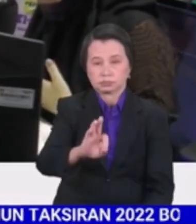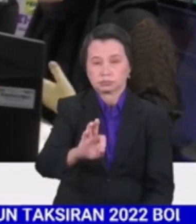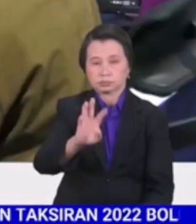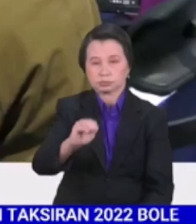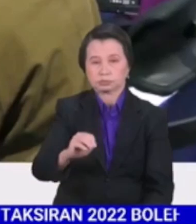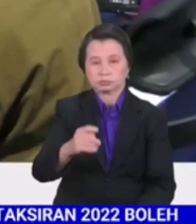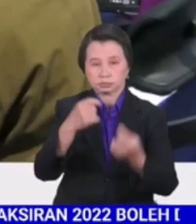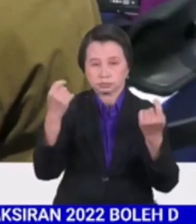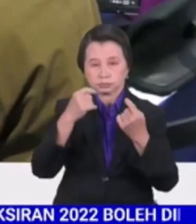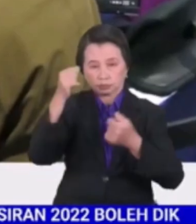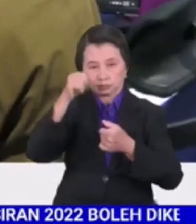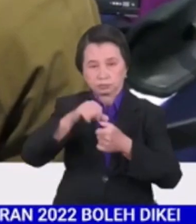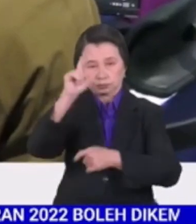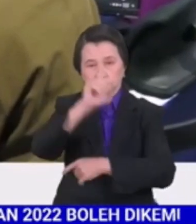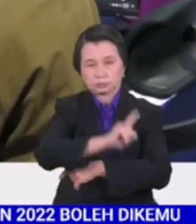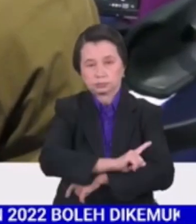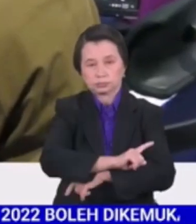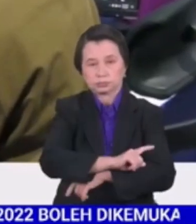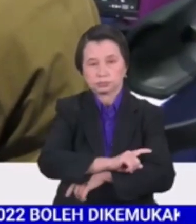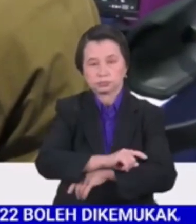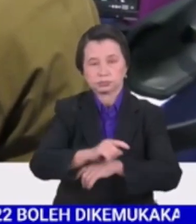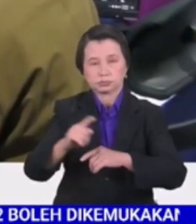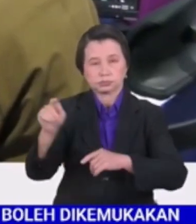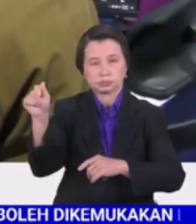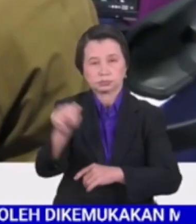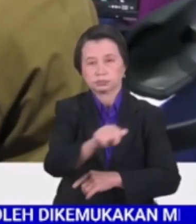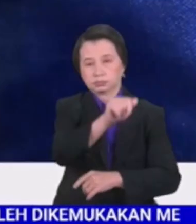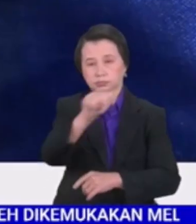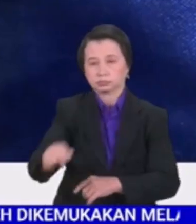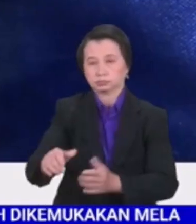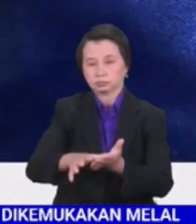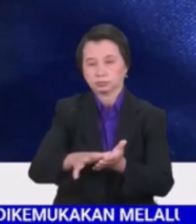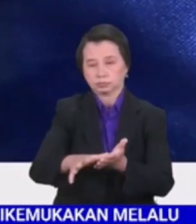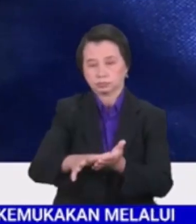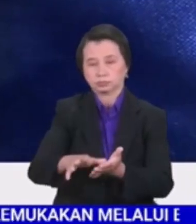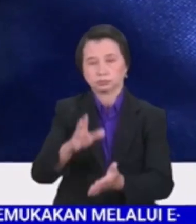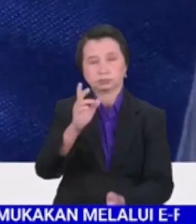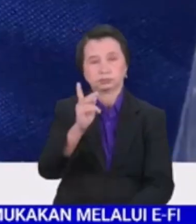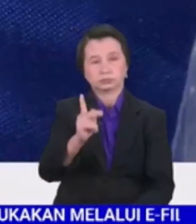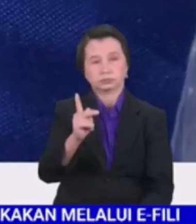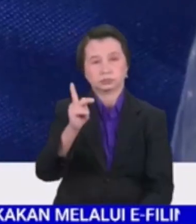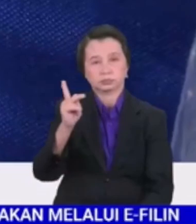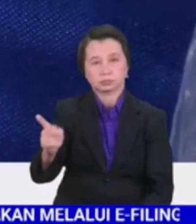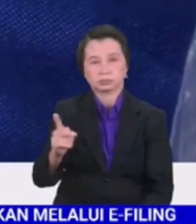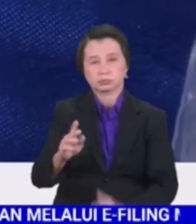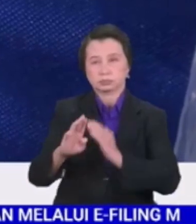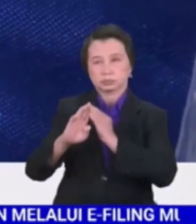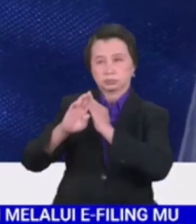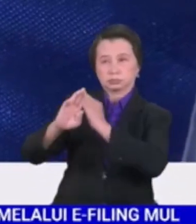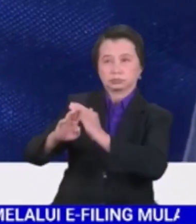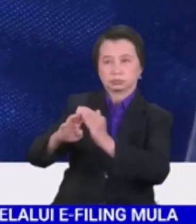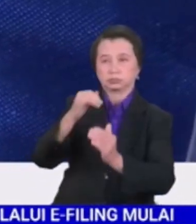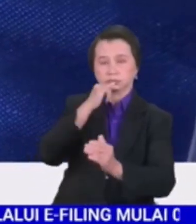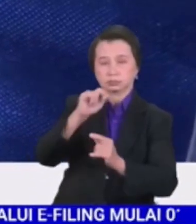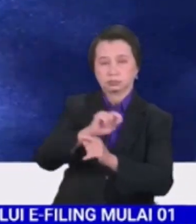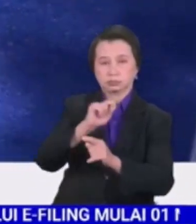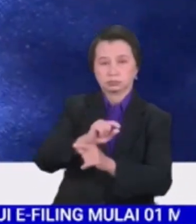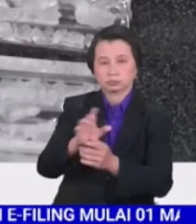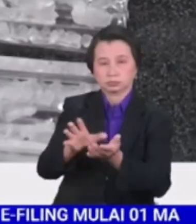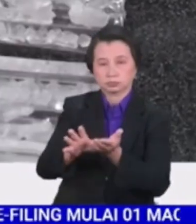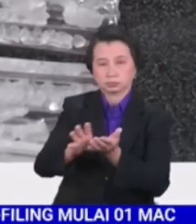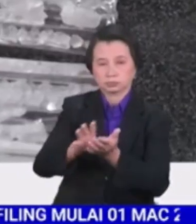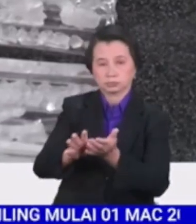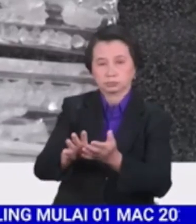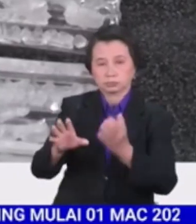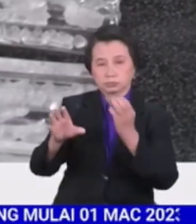dan sambutan peringatan Hari anti dadah 2023 di Kota Kinabalu menurutnya membendung tren penyalahgunaan dada